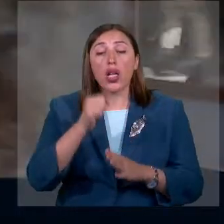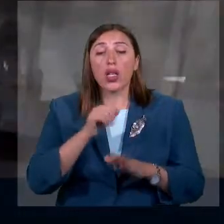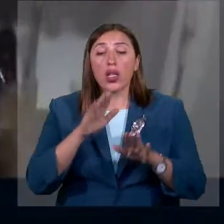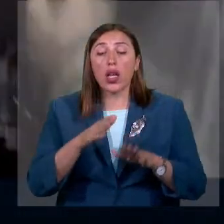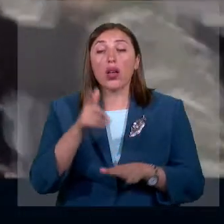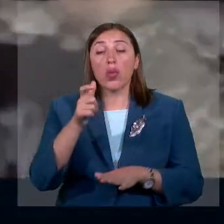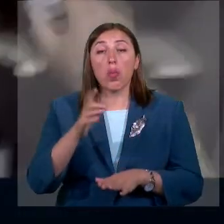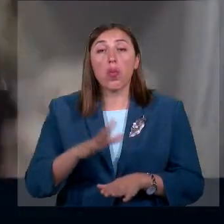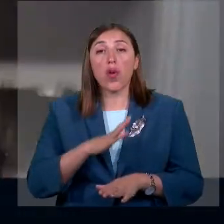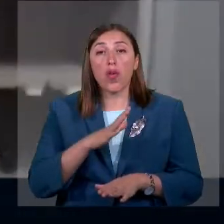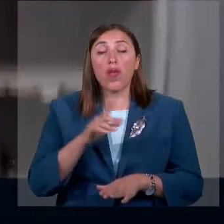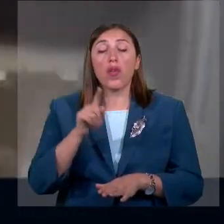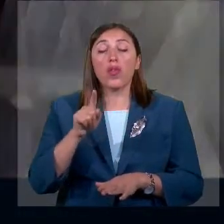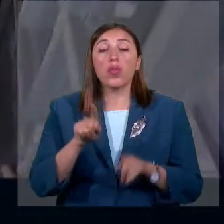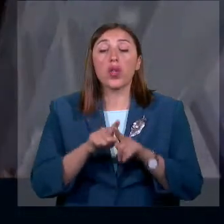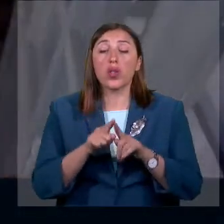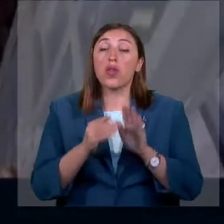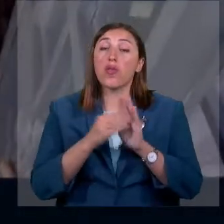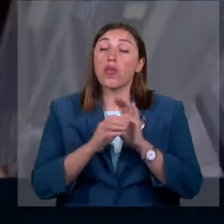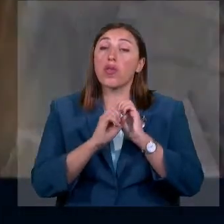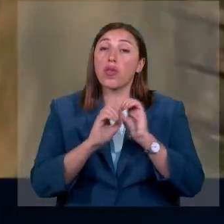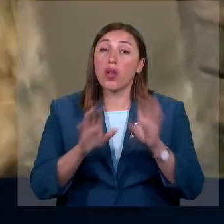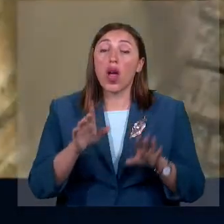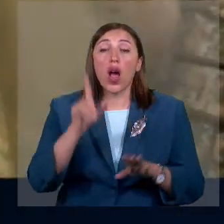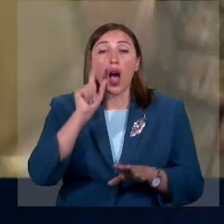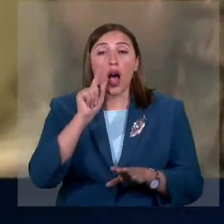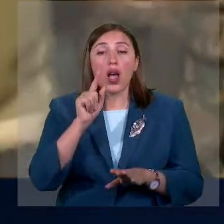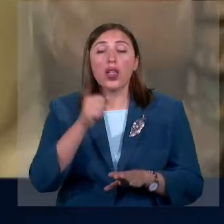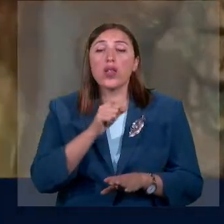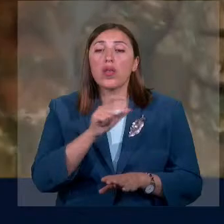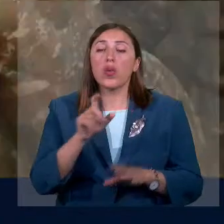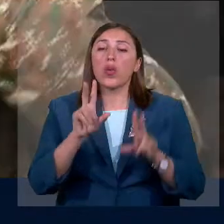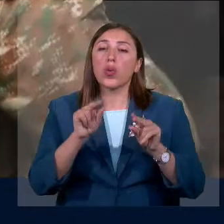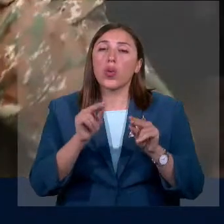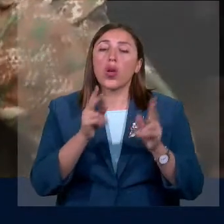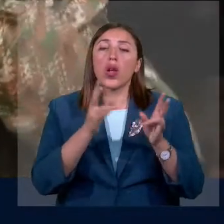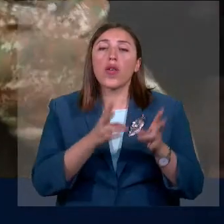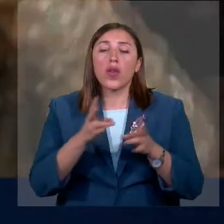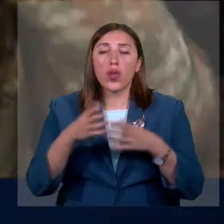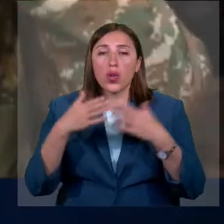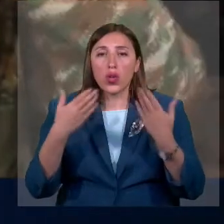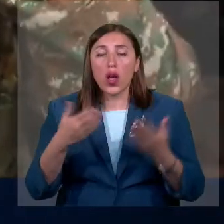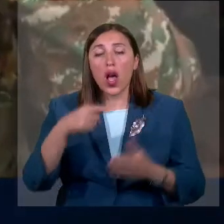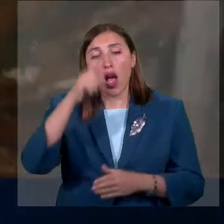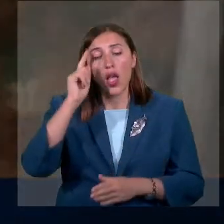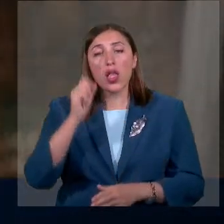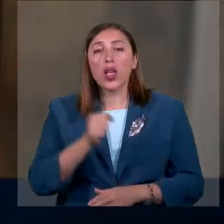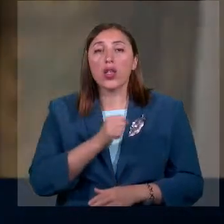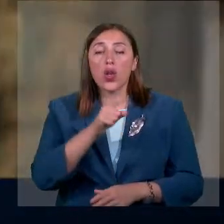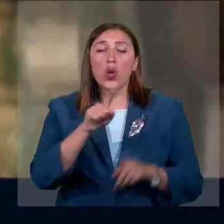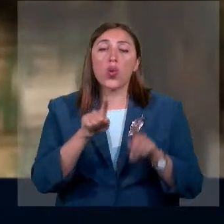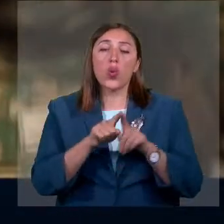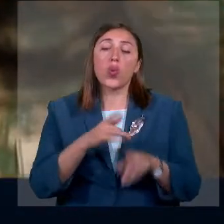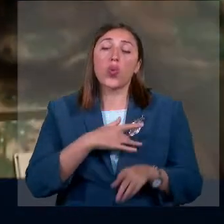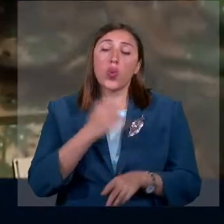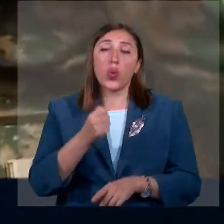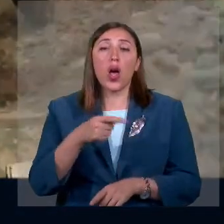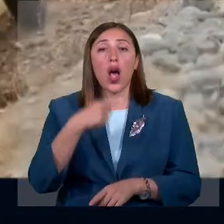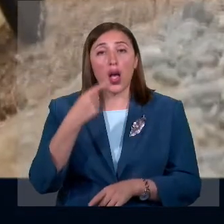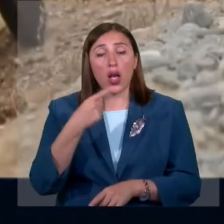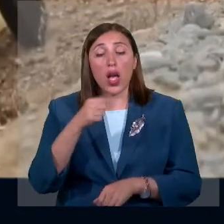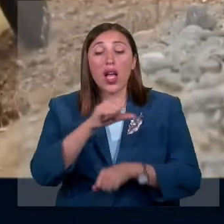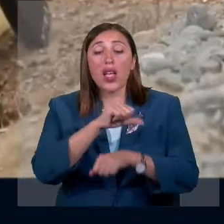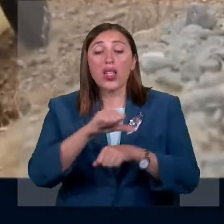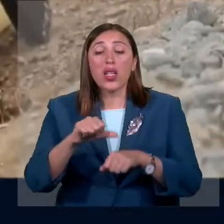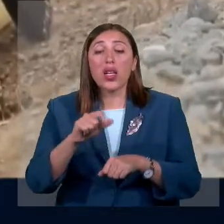դիրքերը։ Հաղորդագրության համաձայն հայկական կողմը կորուստներ չունի։ Ադրբեջանի սահմանապահ ծառայությունները իր հերթին պնդում է, թե